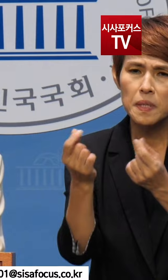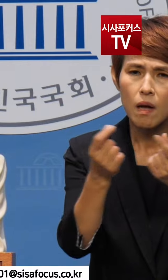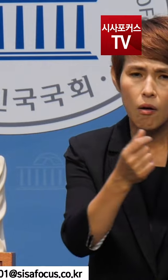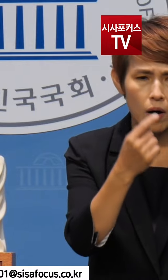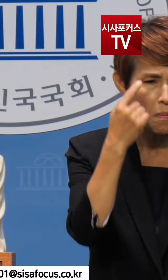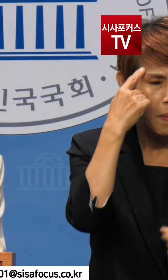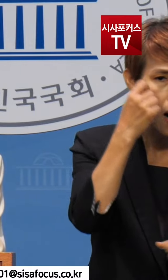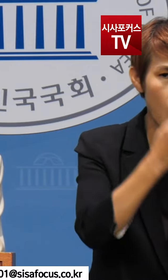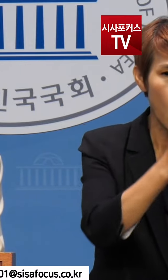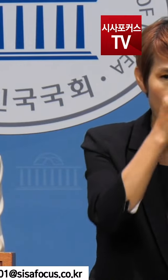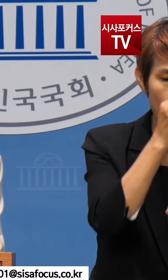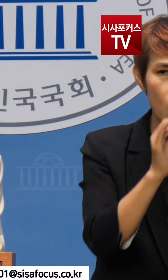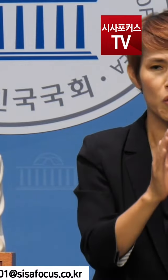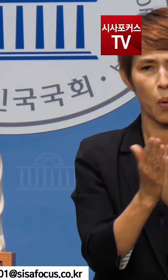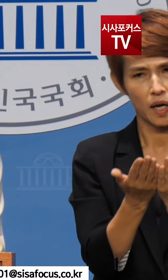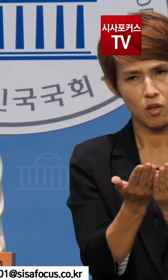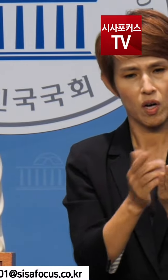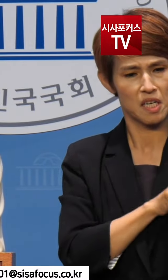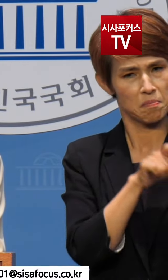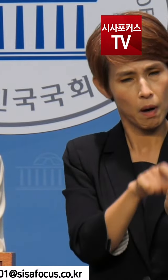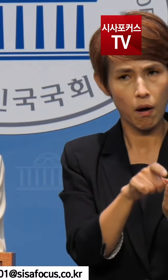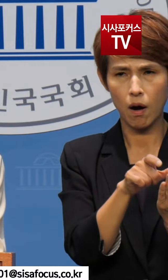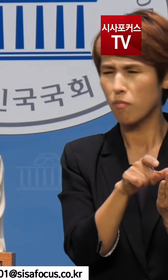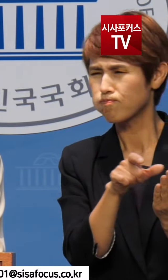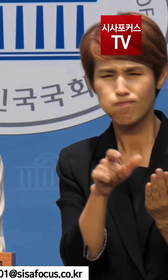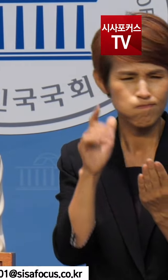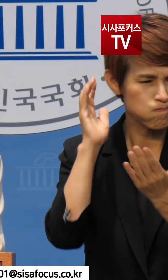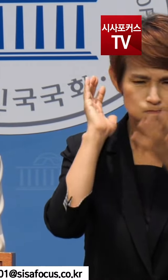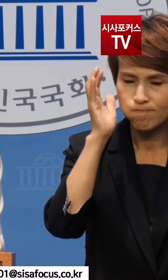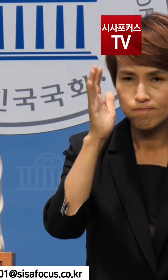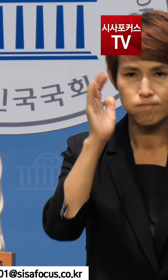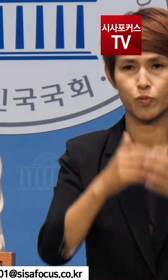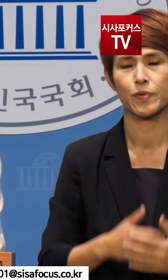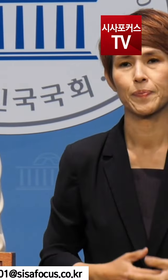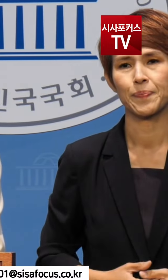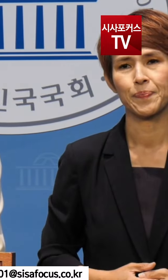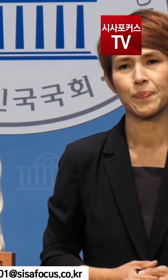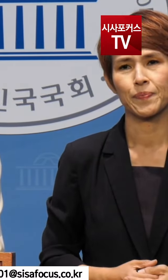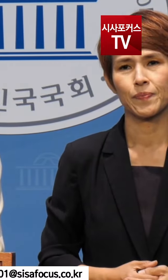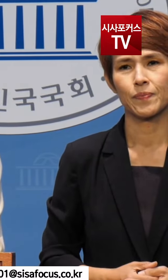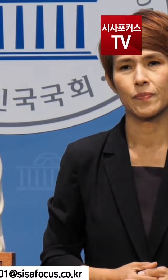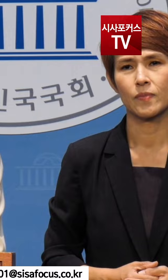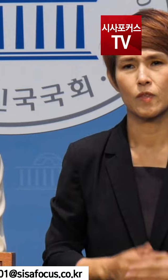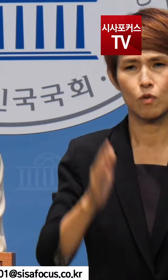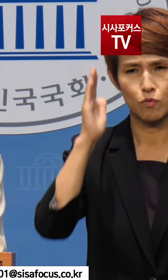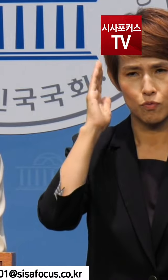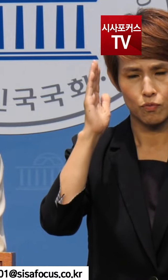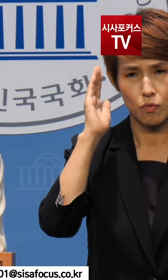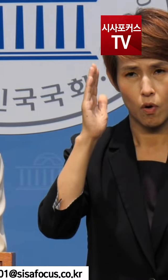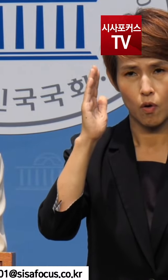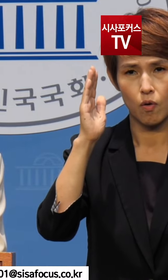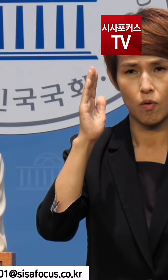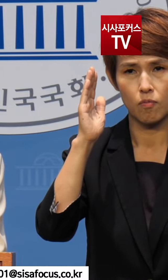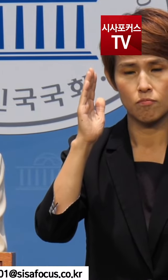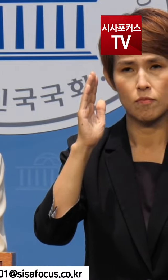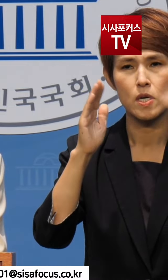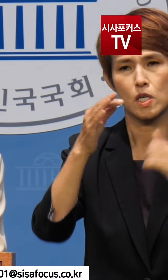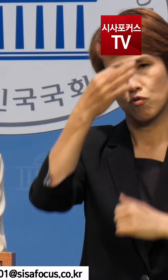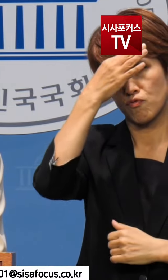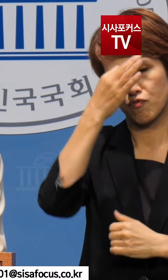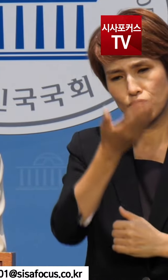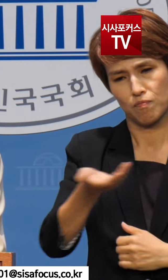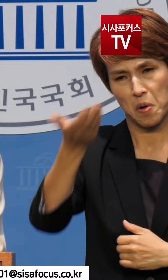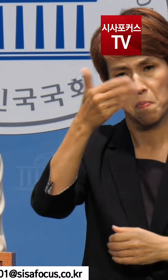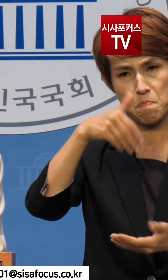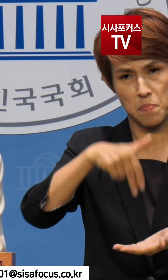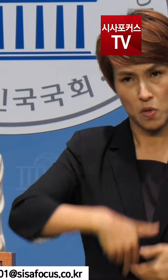개발하고 교과서라고 하는 이름을 붙이고 혼선을 주는 것입니까? 수업 기술을 업그레이드 해야 된다고 캐리스 원장이